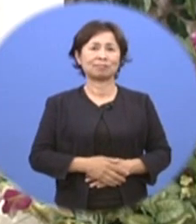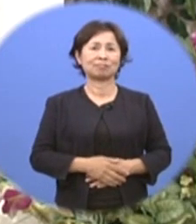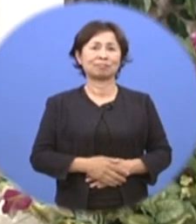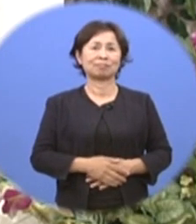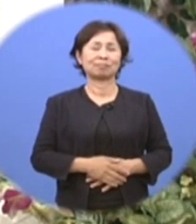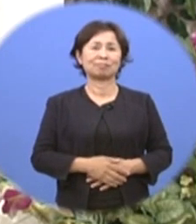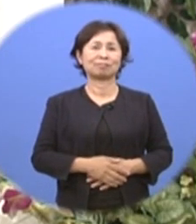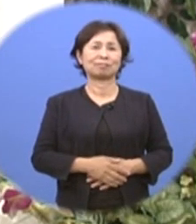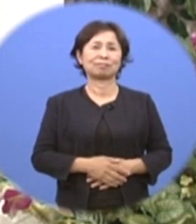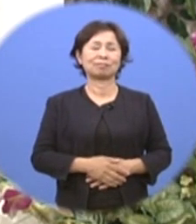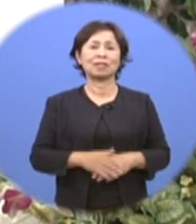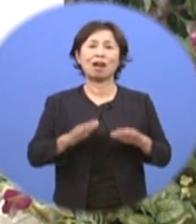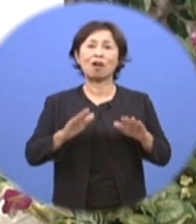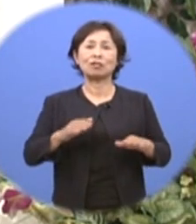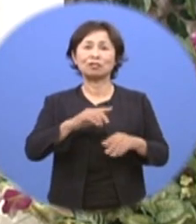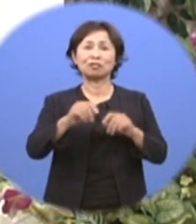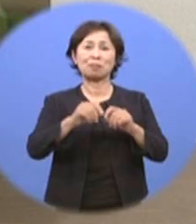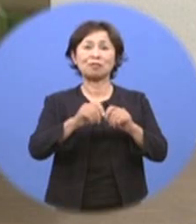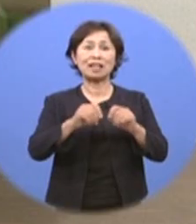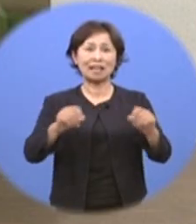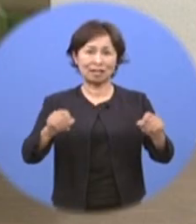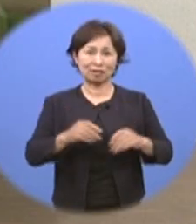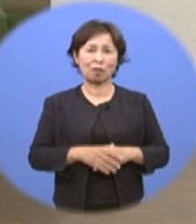それでは今週のプレゼントです。